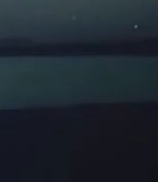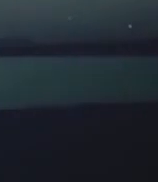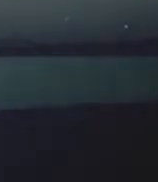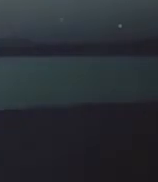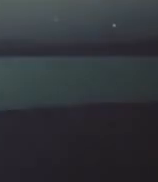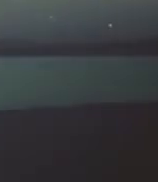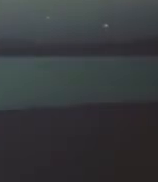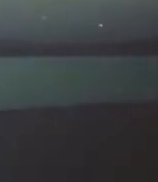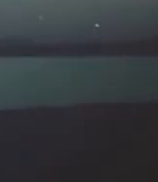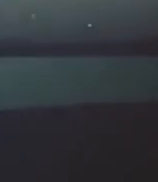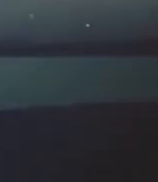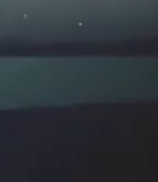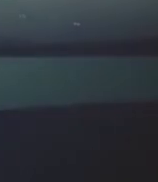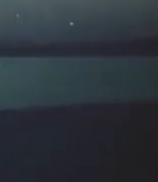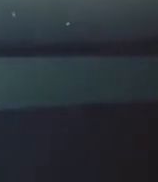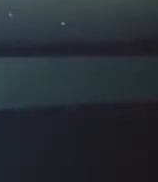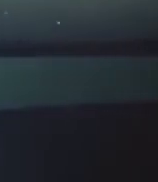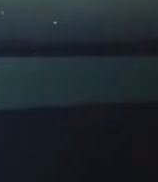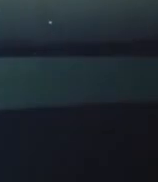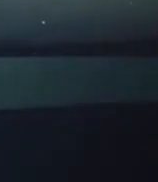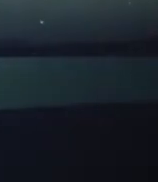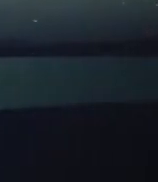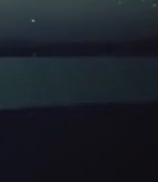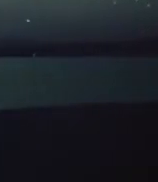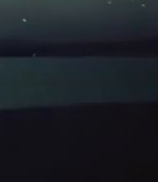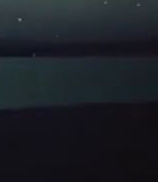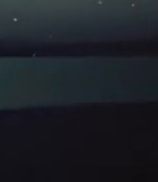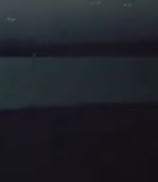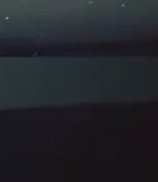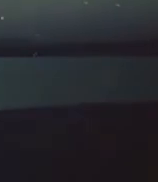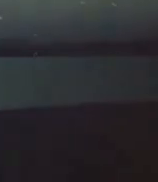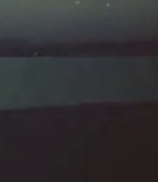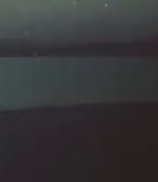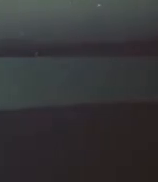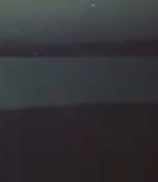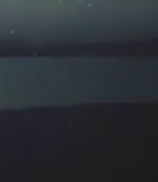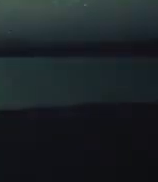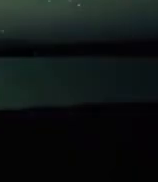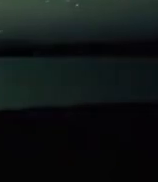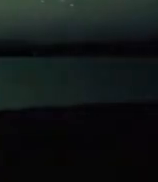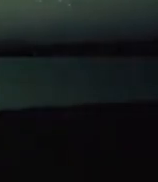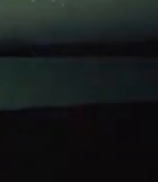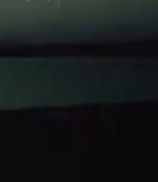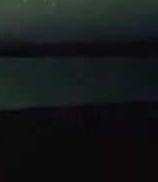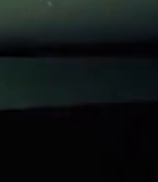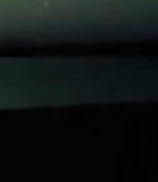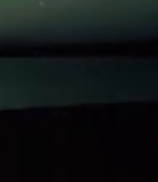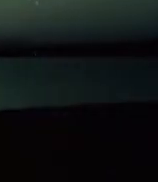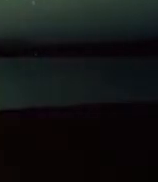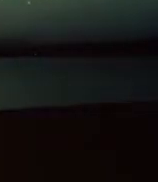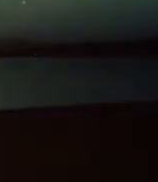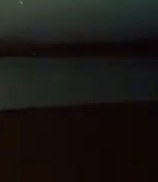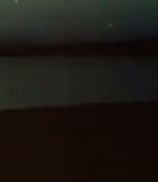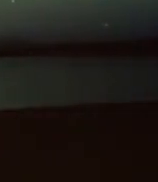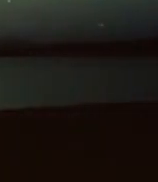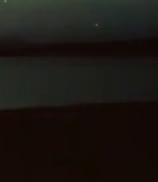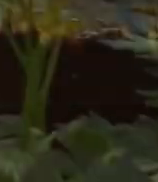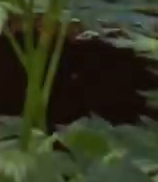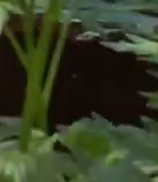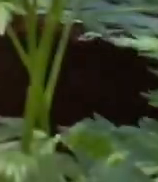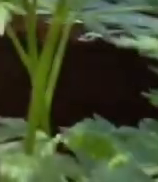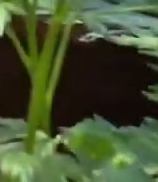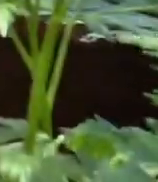разумом, потому что мы живем и двигаемся верою. Вера – это осуществление ожидаемой уверенности